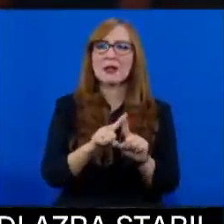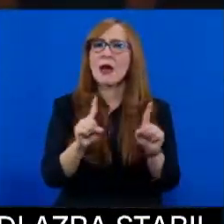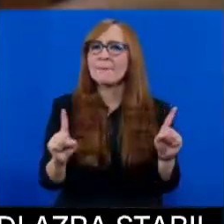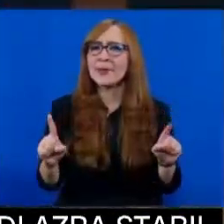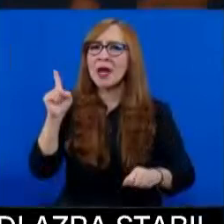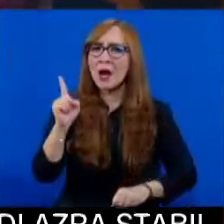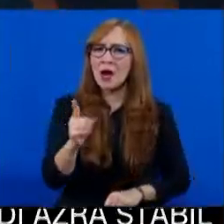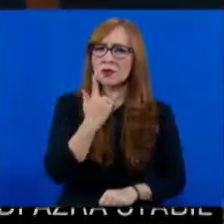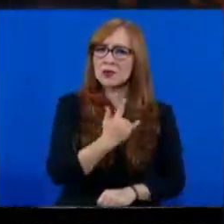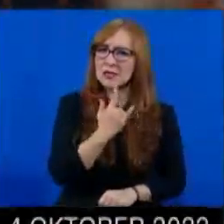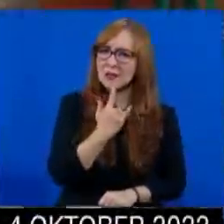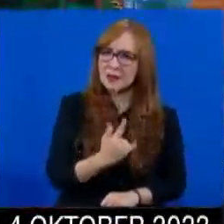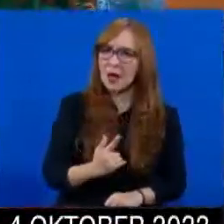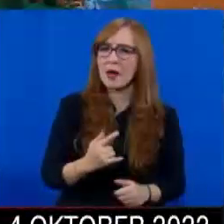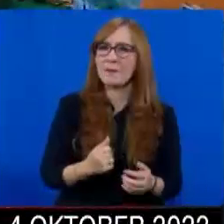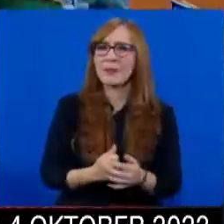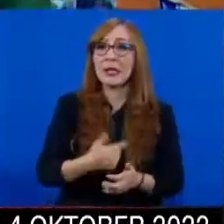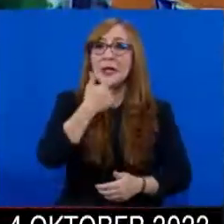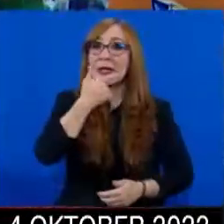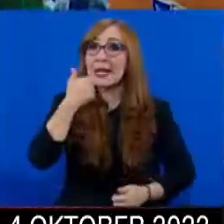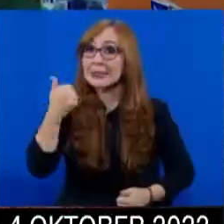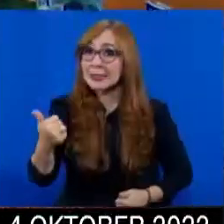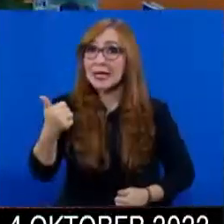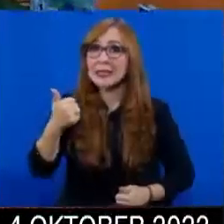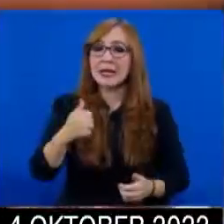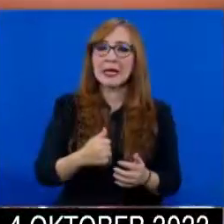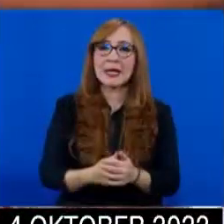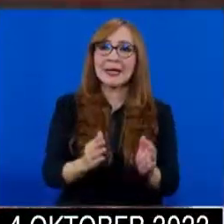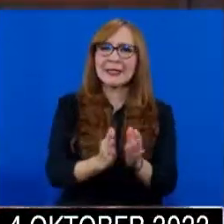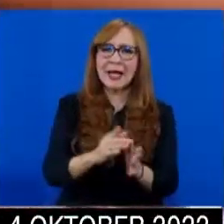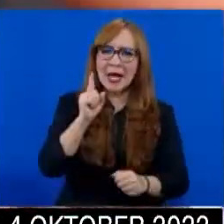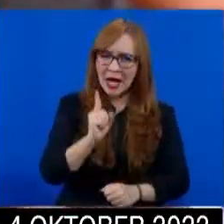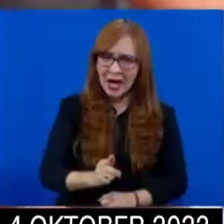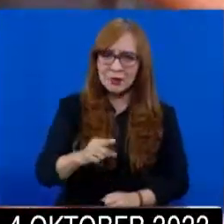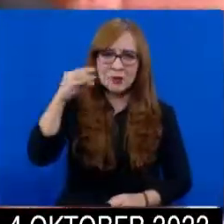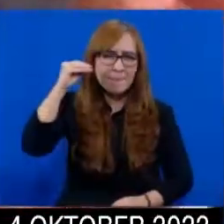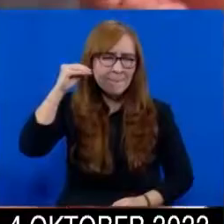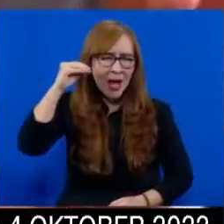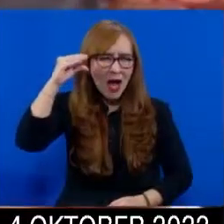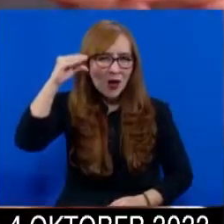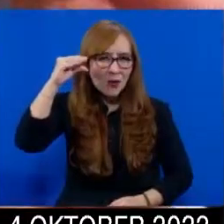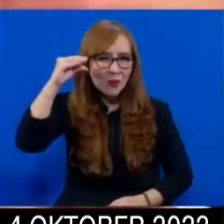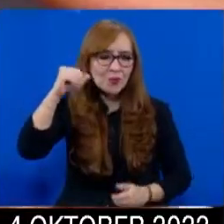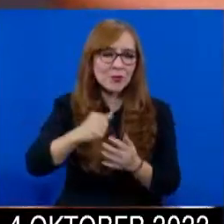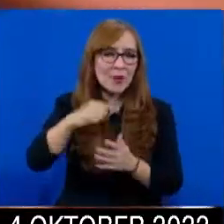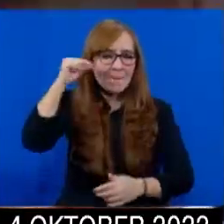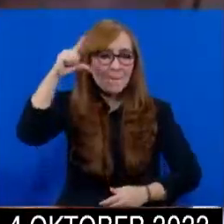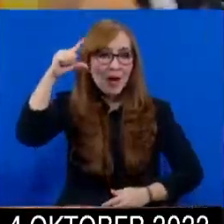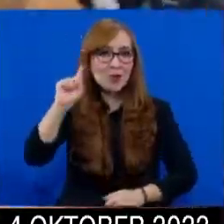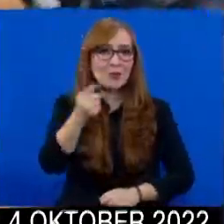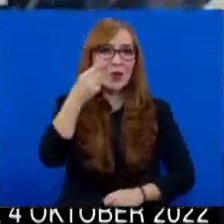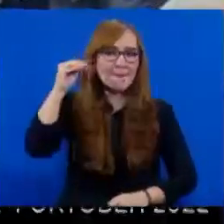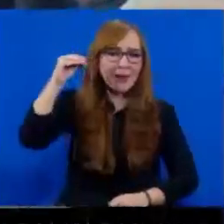menjaga kualitas makanan agar semakin banyak pelanggan. Dan harus siap bangun sejak pagi menjelang sampai matahari terbenam. Masuk